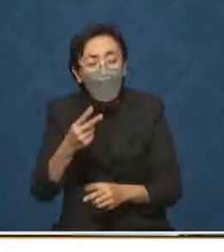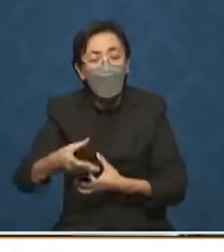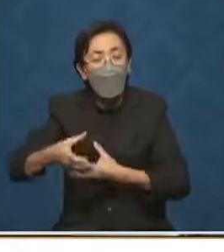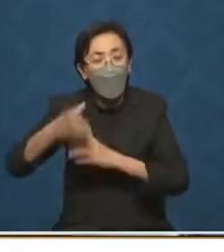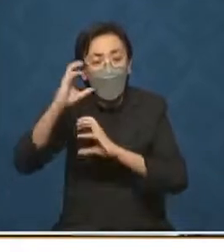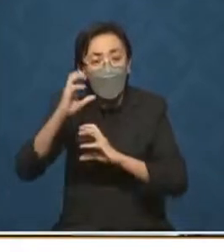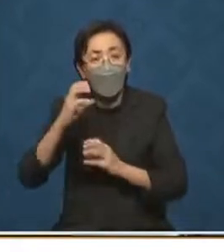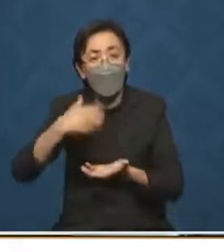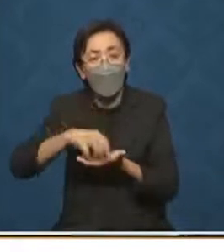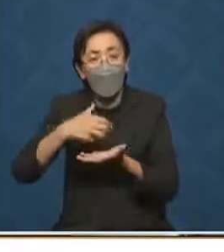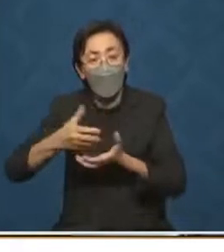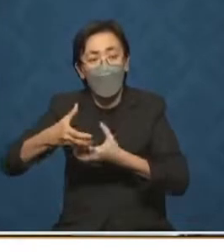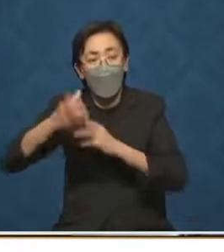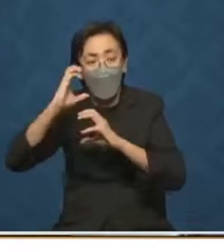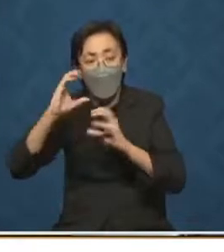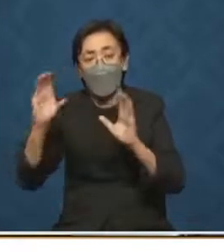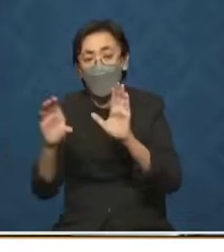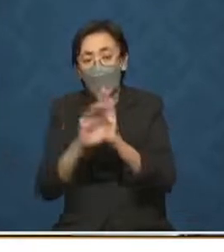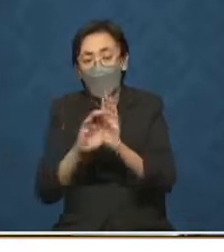ดูอีที ขอขึ้นรูป